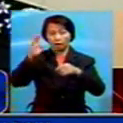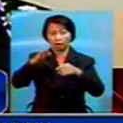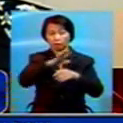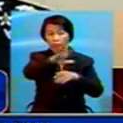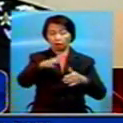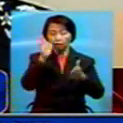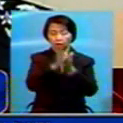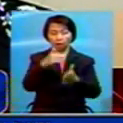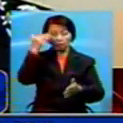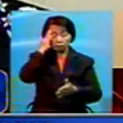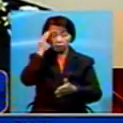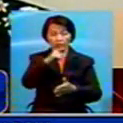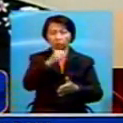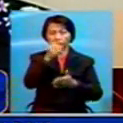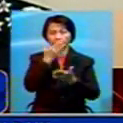terancam